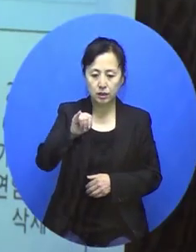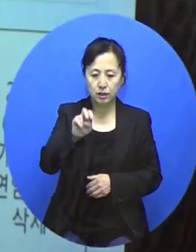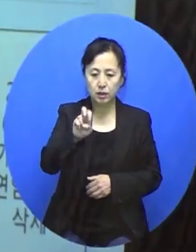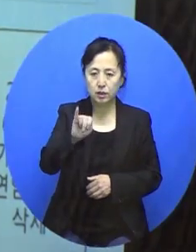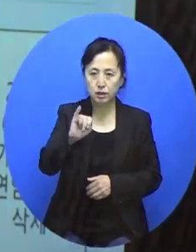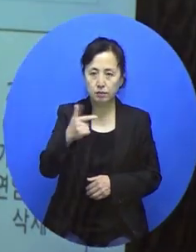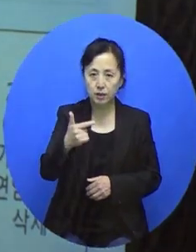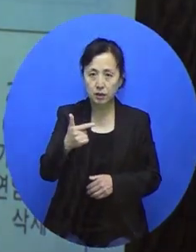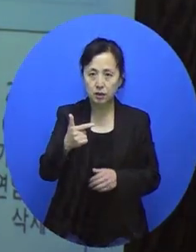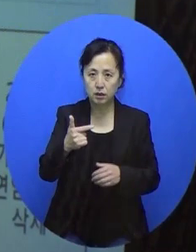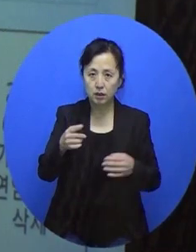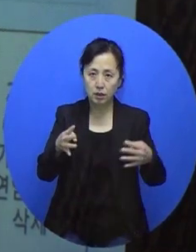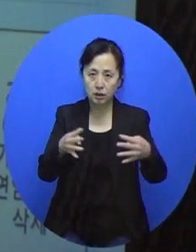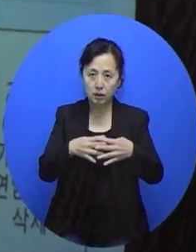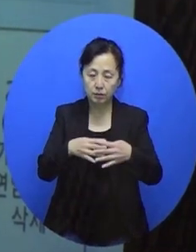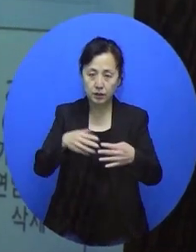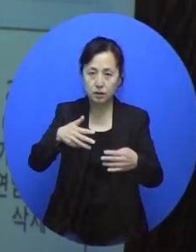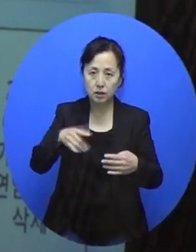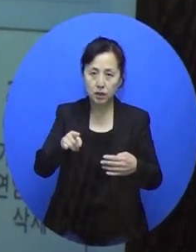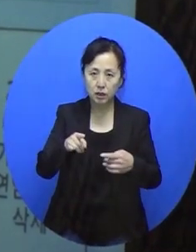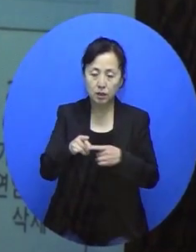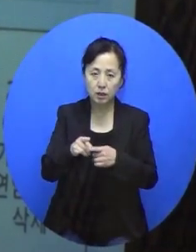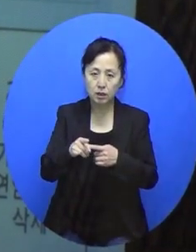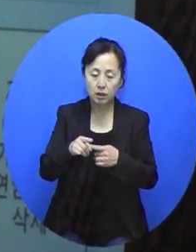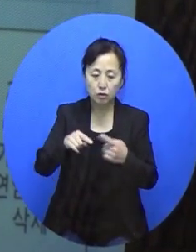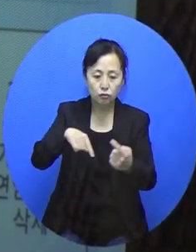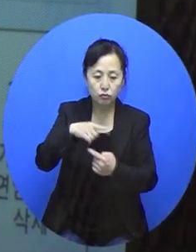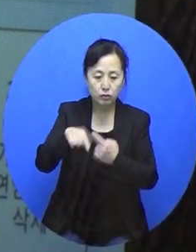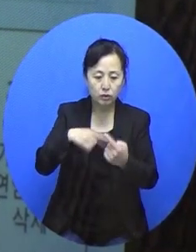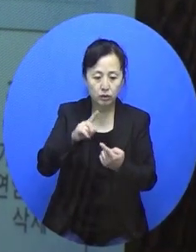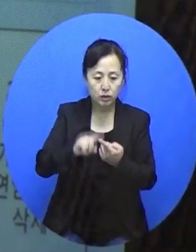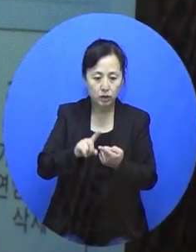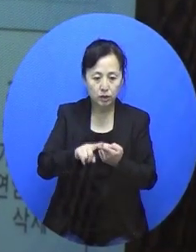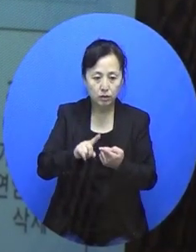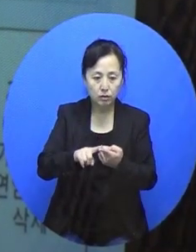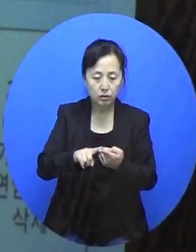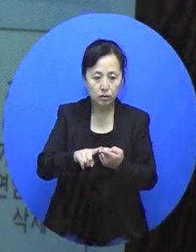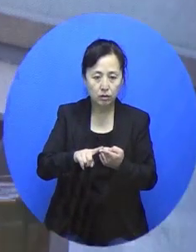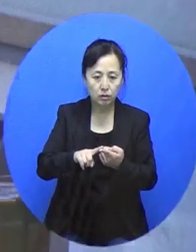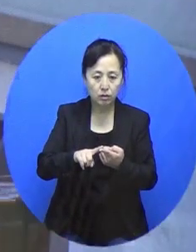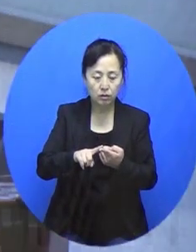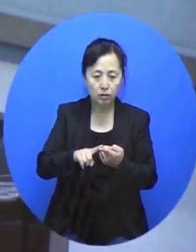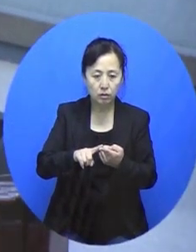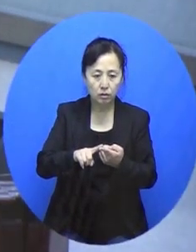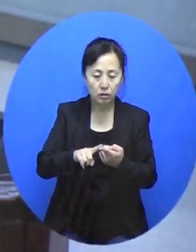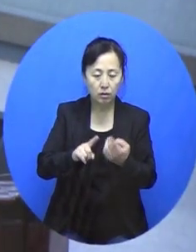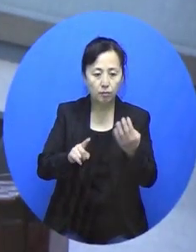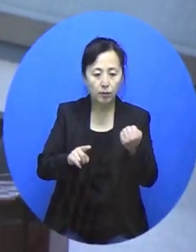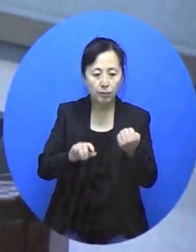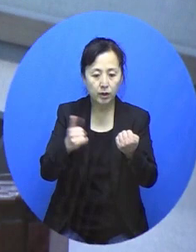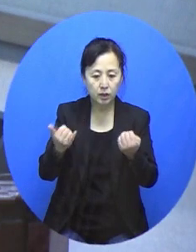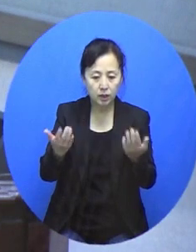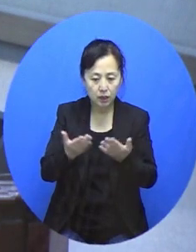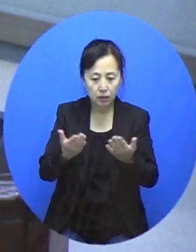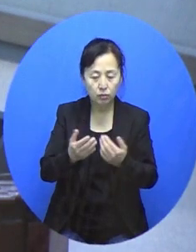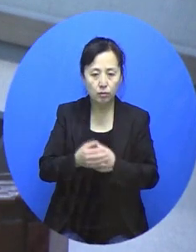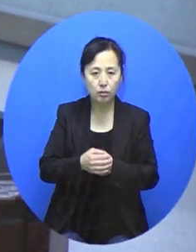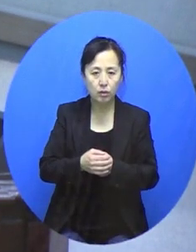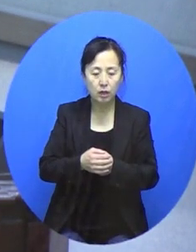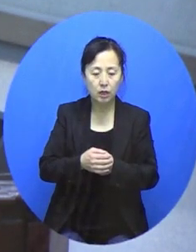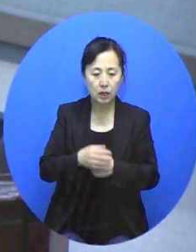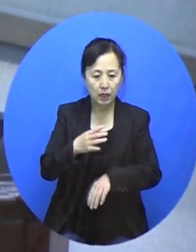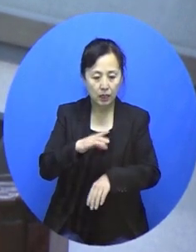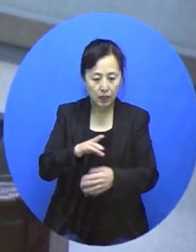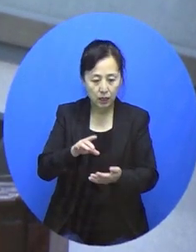하셨는데 혹시 시민협의체가 어떻게 운영되어 있는지 아십니까? 몇 명이 있고 뭐 간단하게 뭐 알고 계신 분